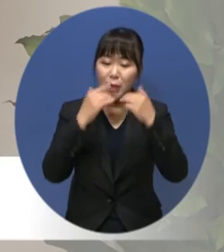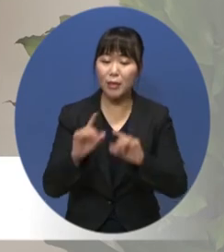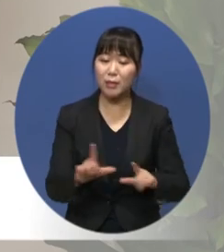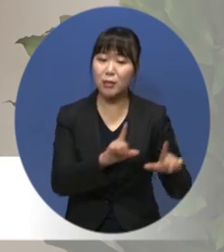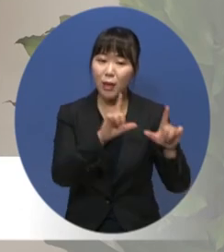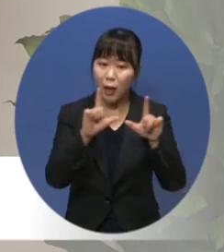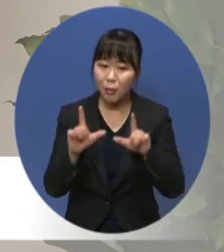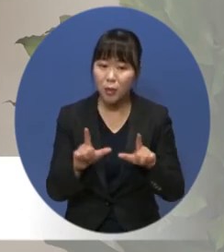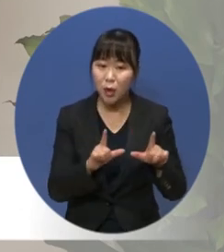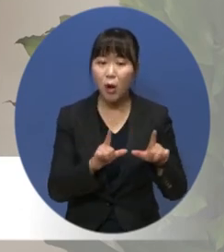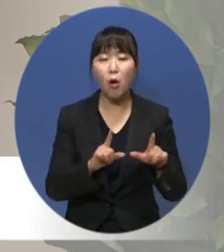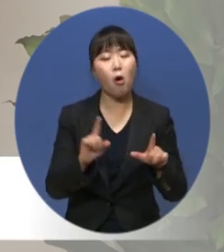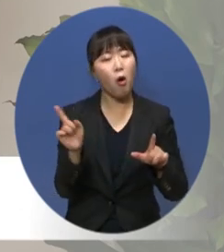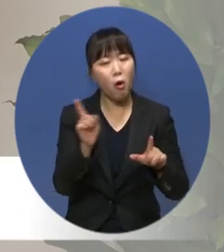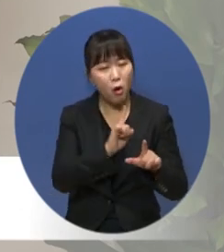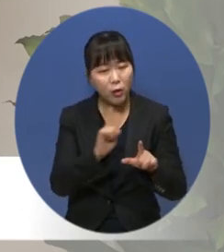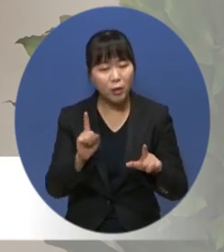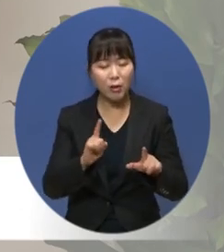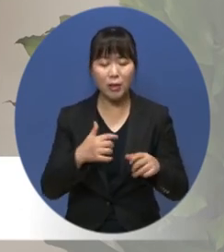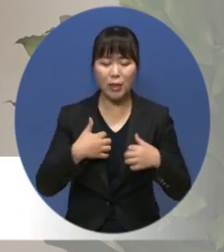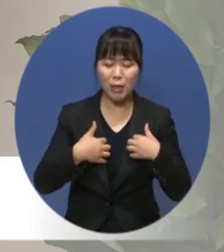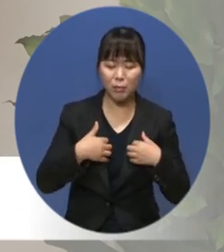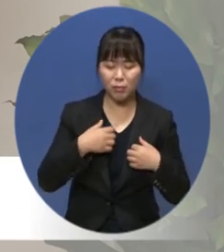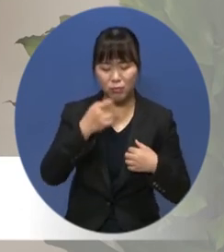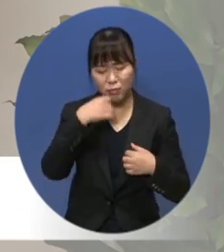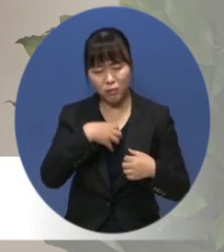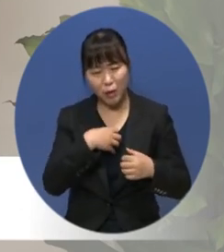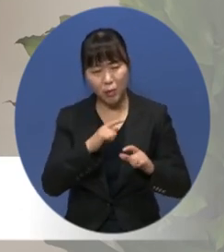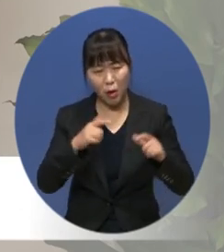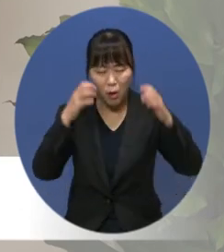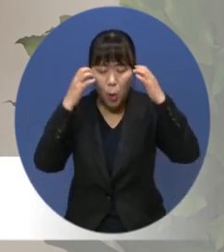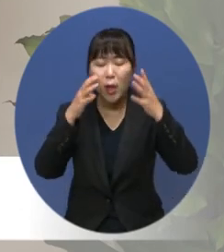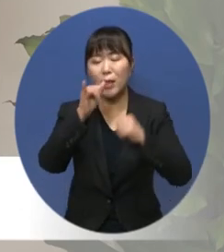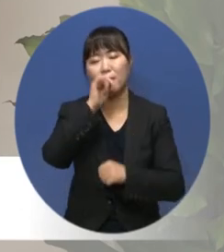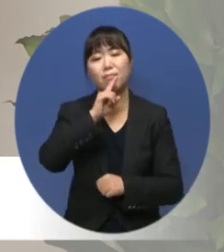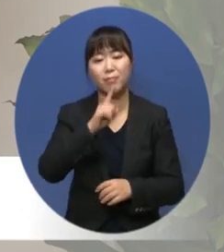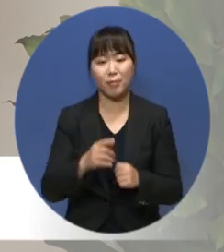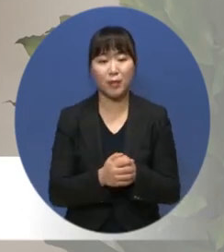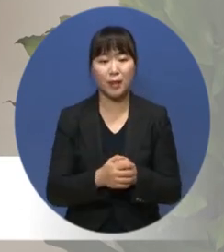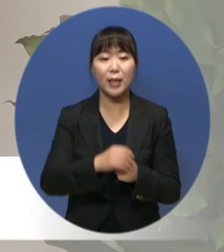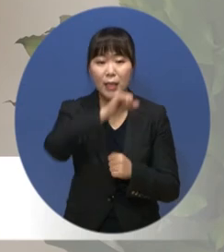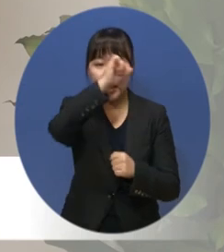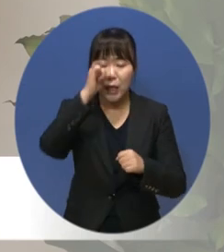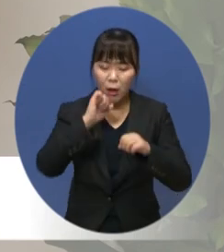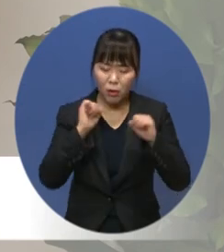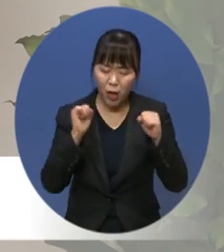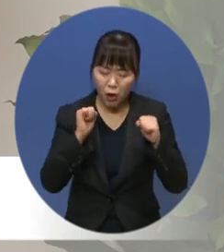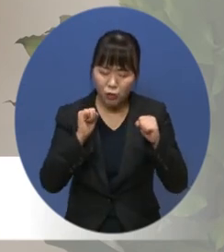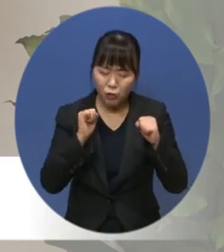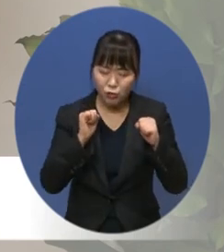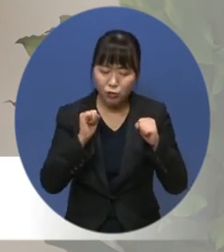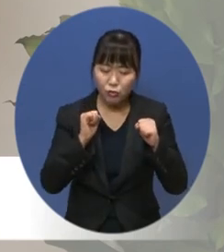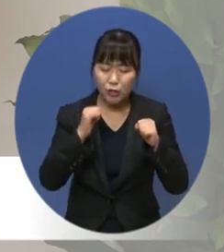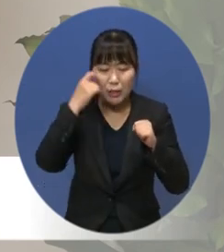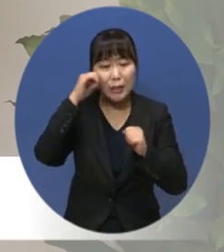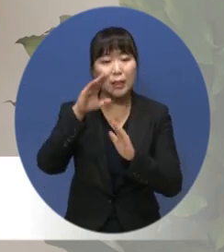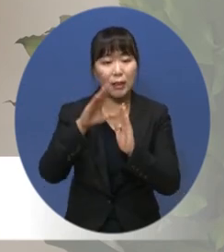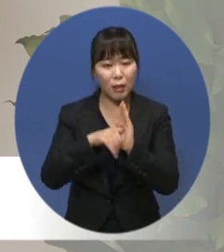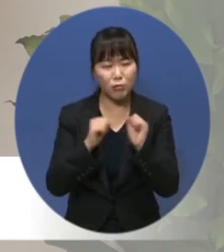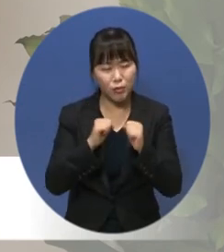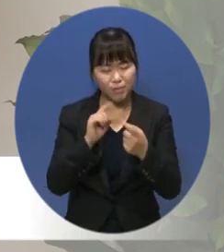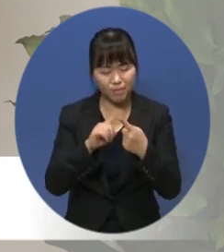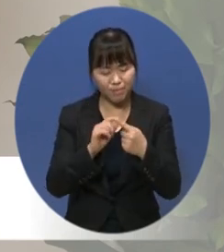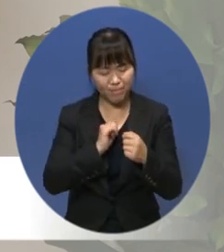성분을 워너 살리는 헤너 예약이 꽂고 날이 있다는 것입니다 인생의 겨울을 만날 때는 추위를